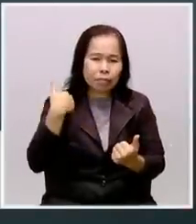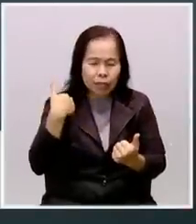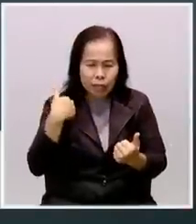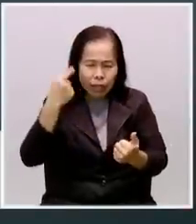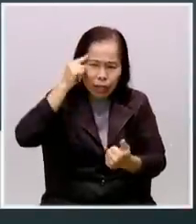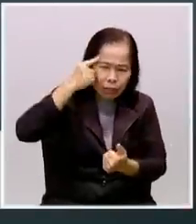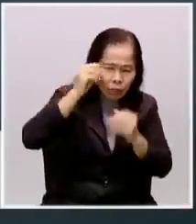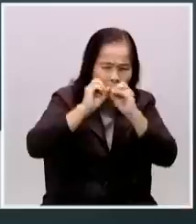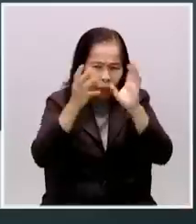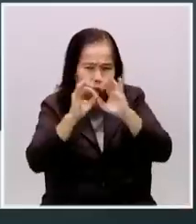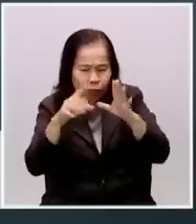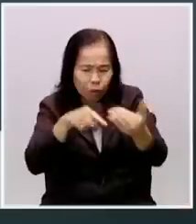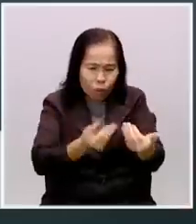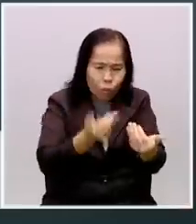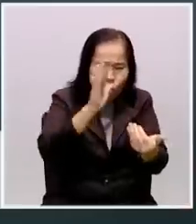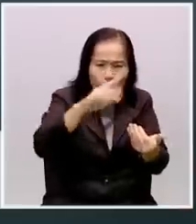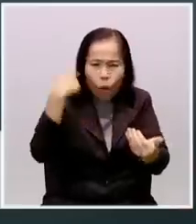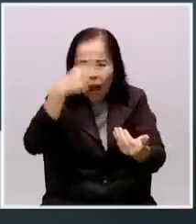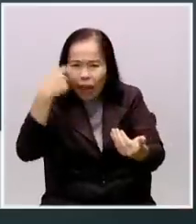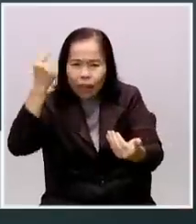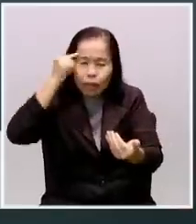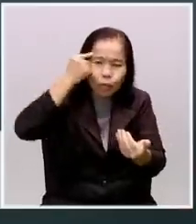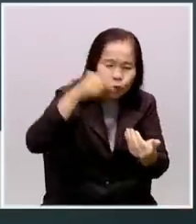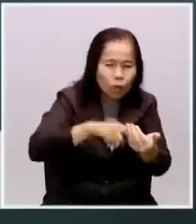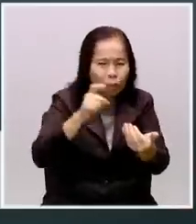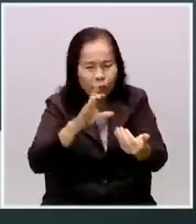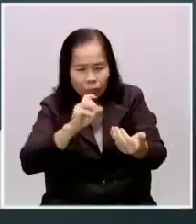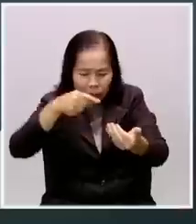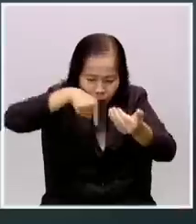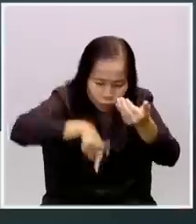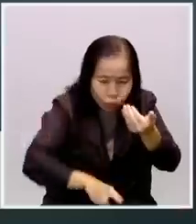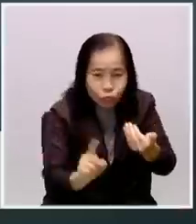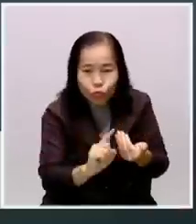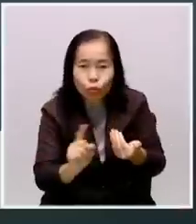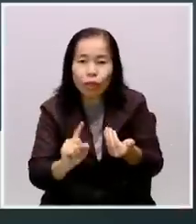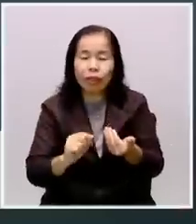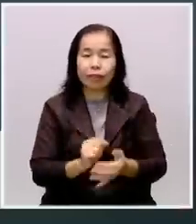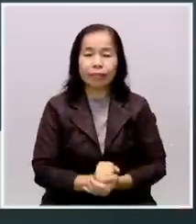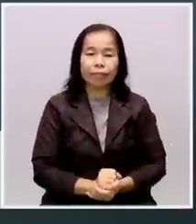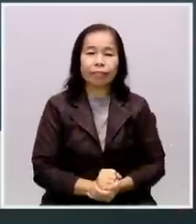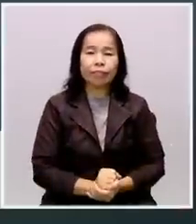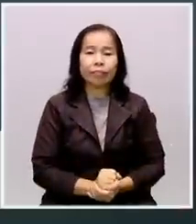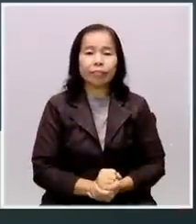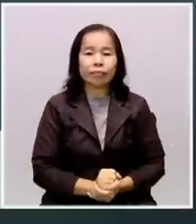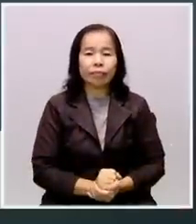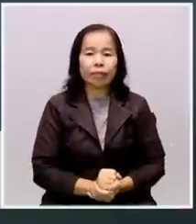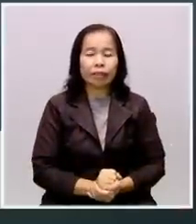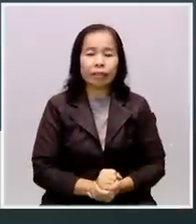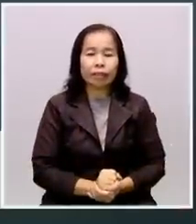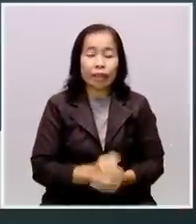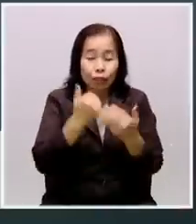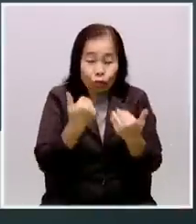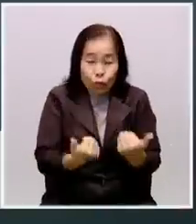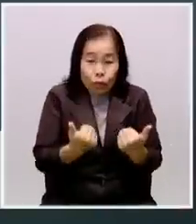นะครับว่าคุณแม่ของน้องเนี่ยอยู่ที่ไหนแล้วเด็กนั้นคลอดขณะติดอยู่ใต้ซากปรักหักพังหรือไม่ครับส่วนภาพล่า